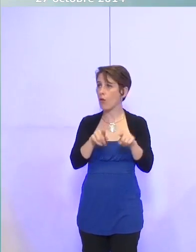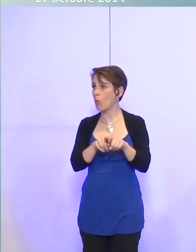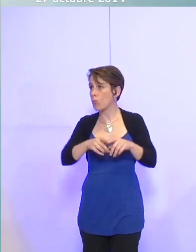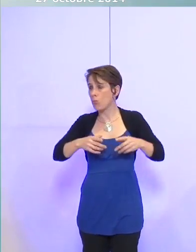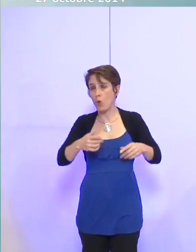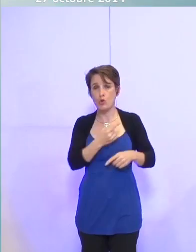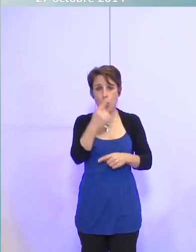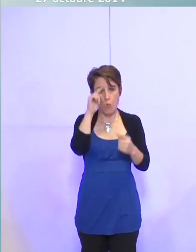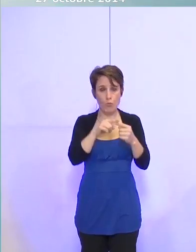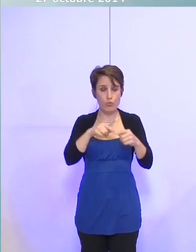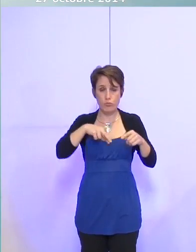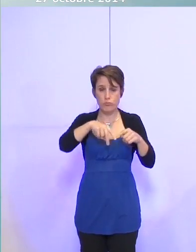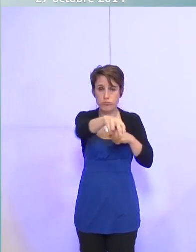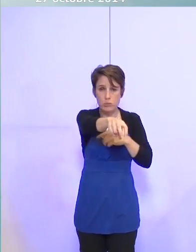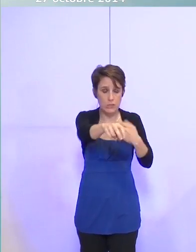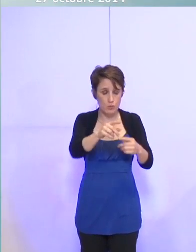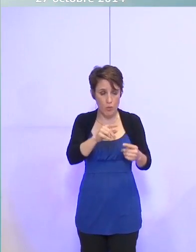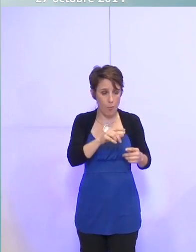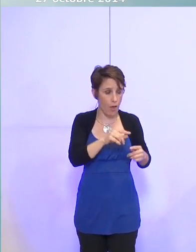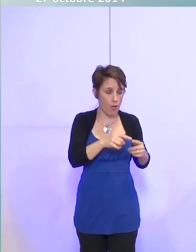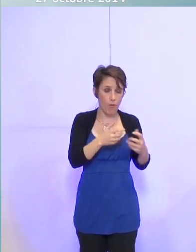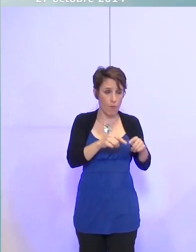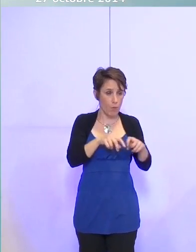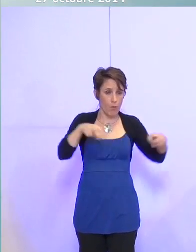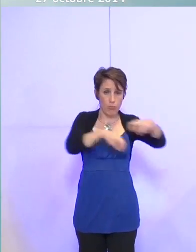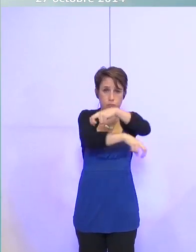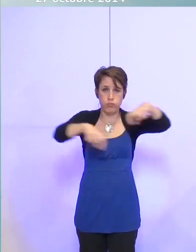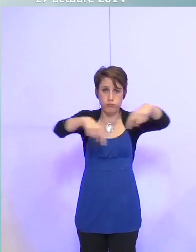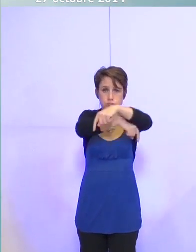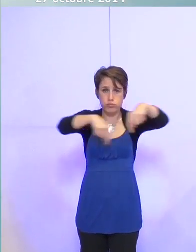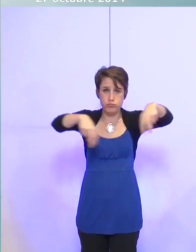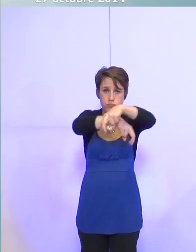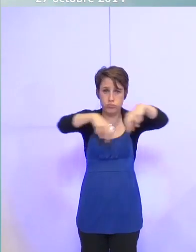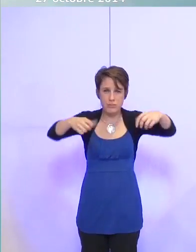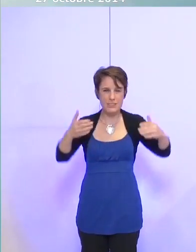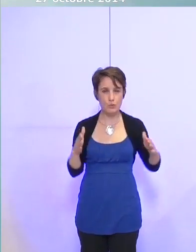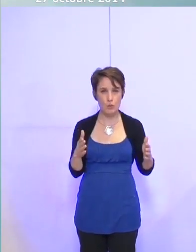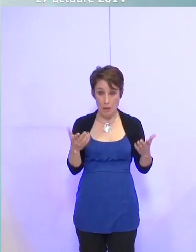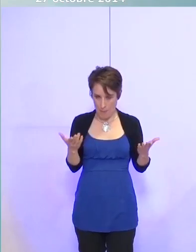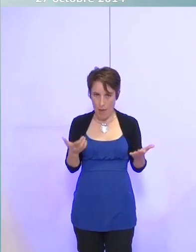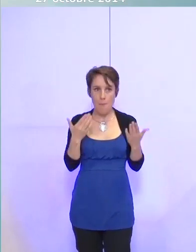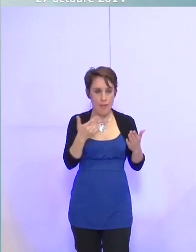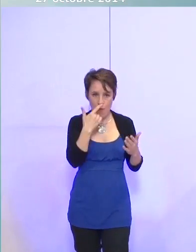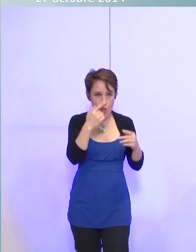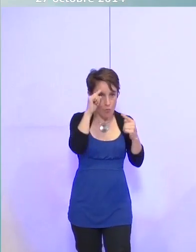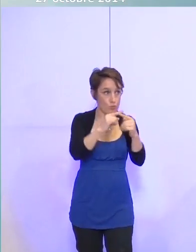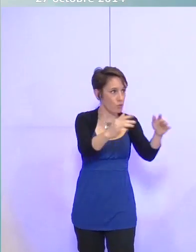public doit aussi être un lieu de vie. Et la nature en ville est un précieux outil pour atteindre cet objectif.